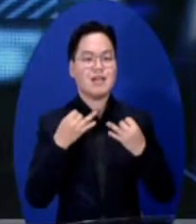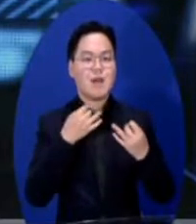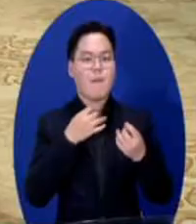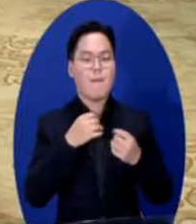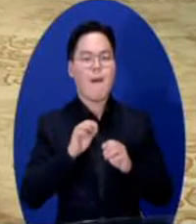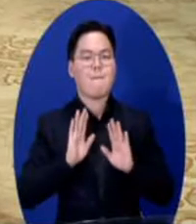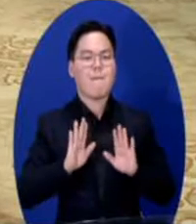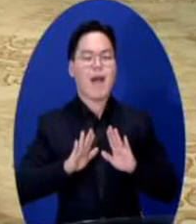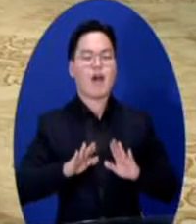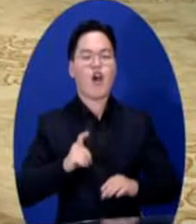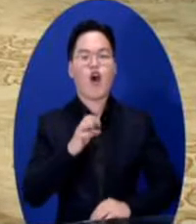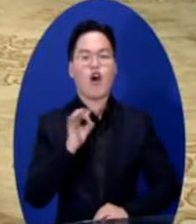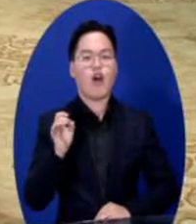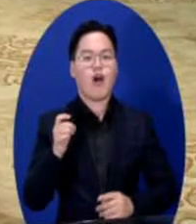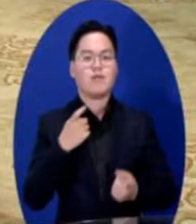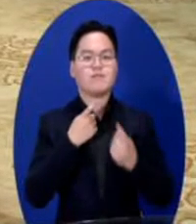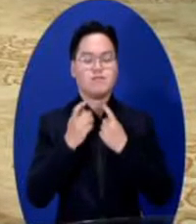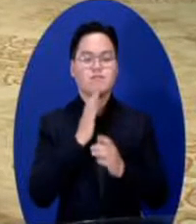юм а.